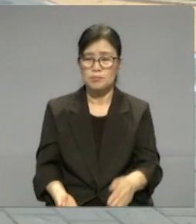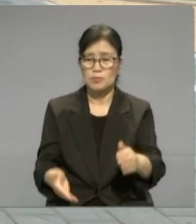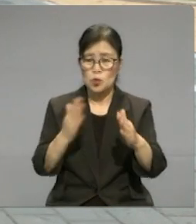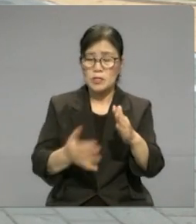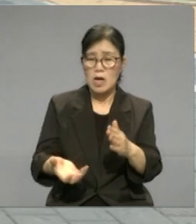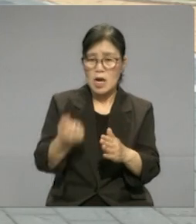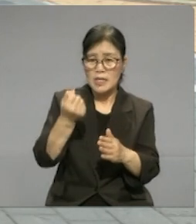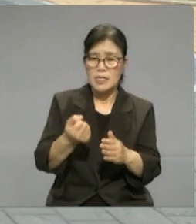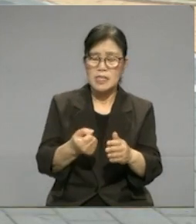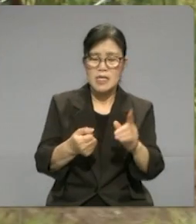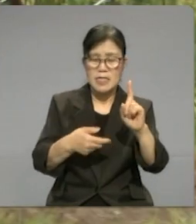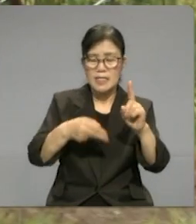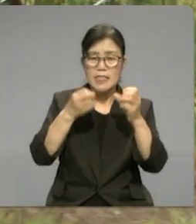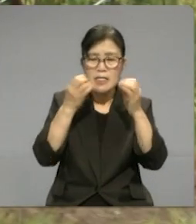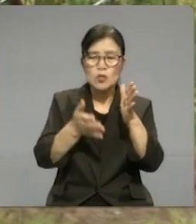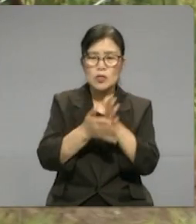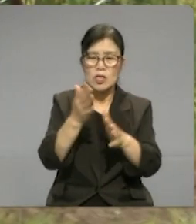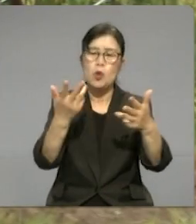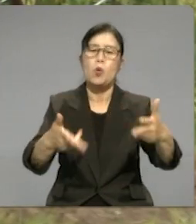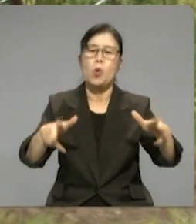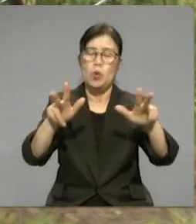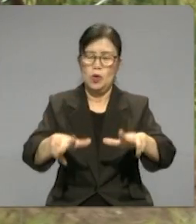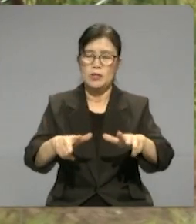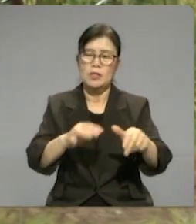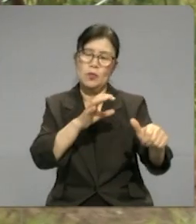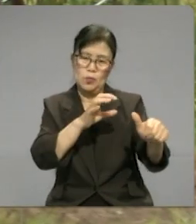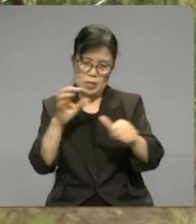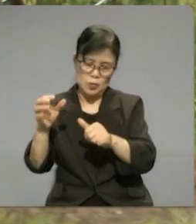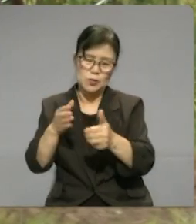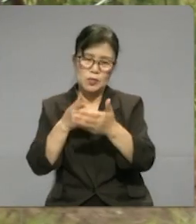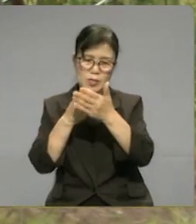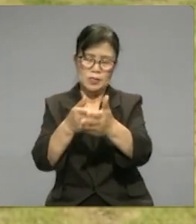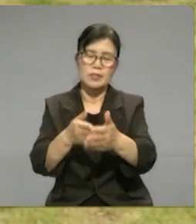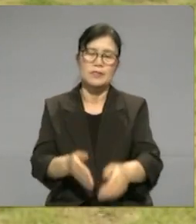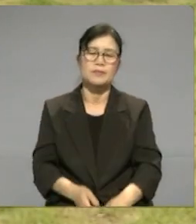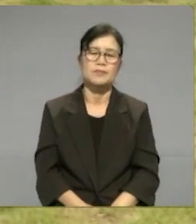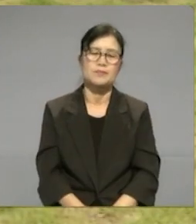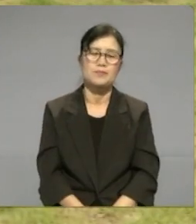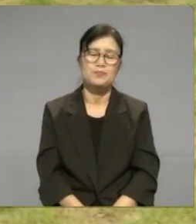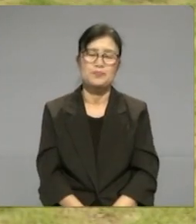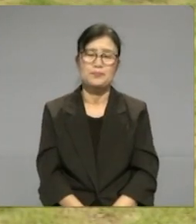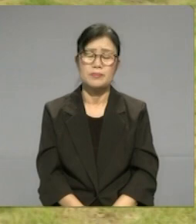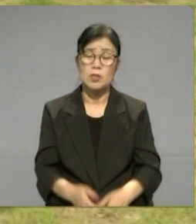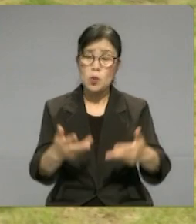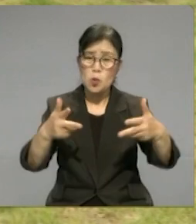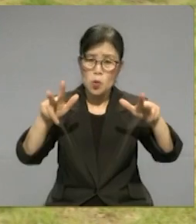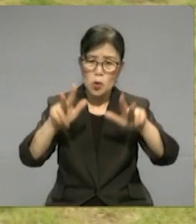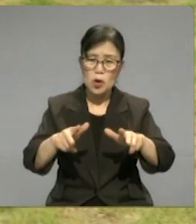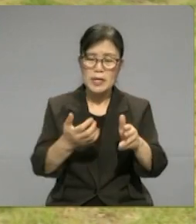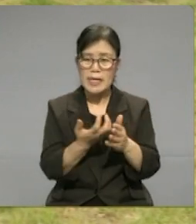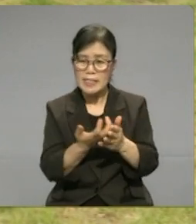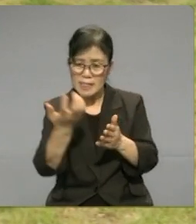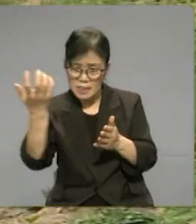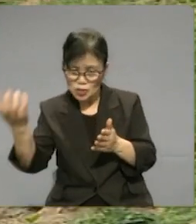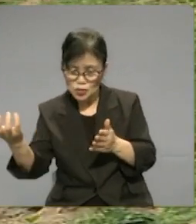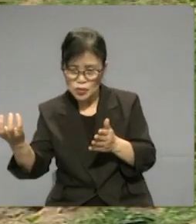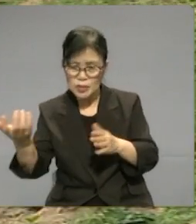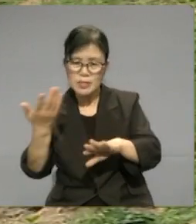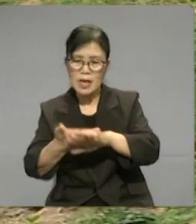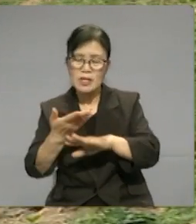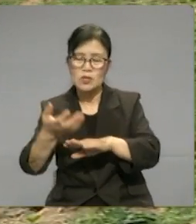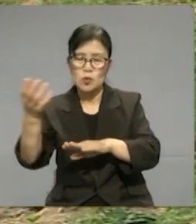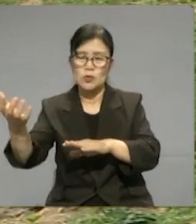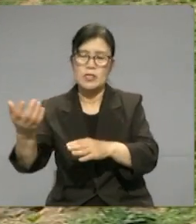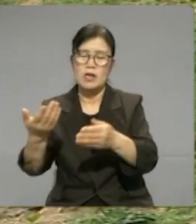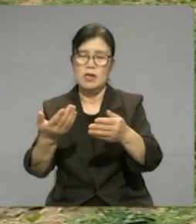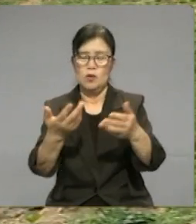글린공원 부지 활용도 제안했습니다 근린공원의 이주단지를 다 곳에 공원을 짓는 순환